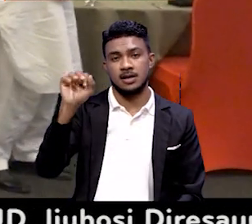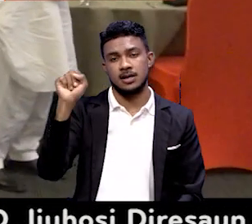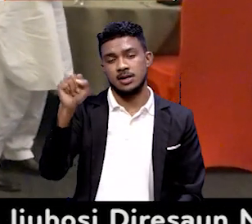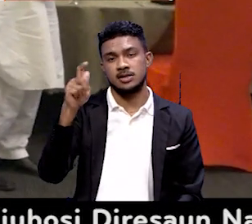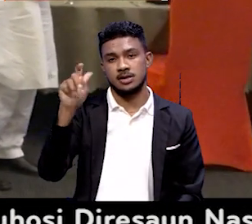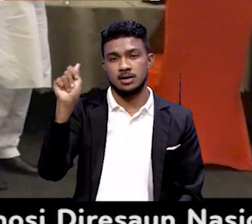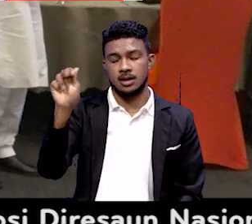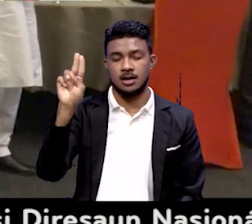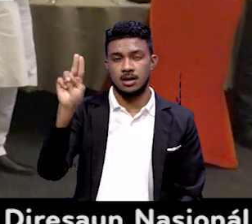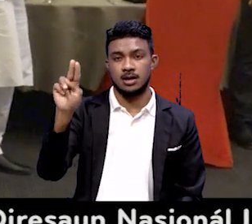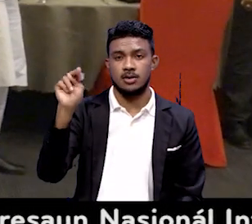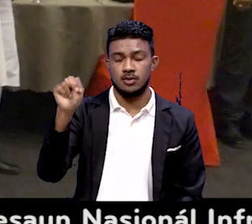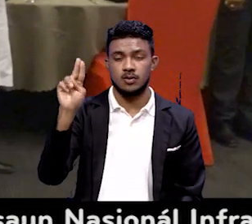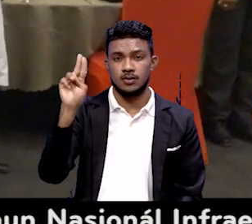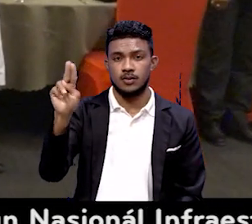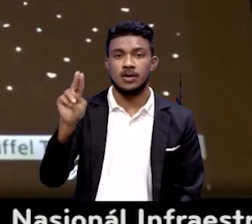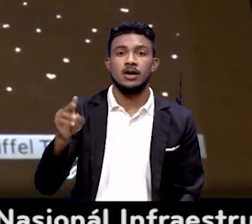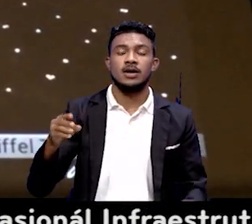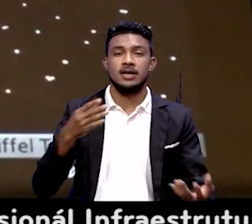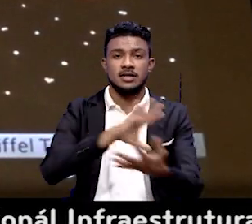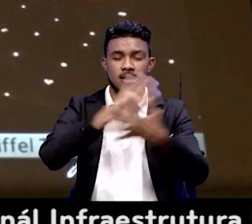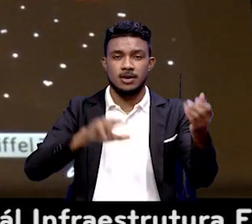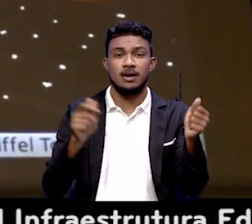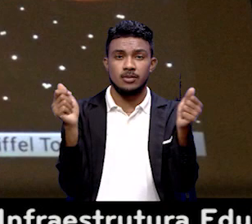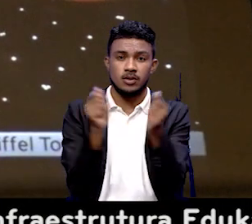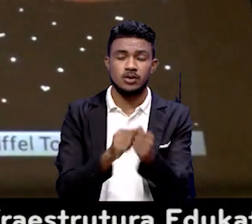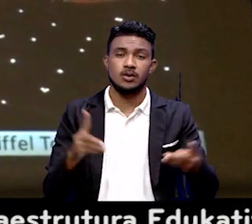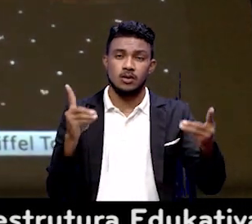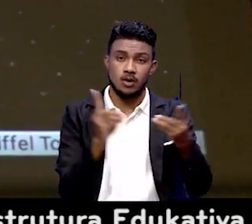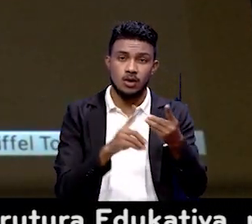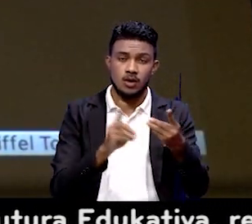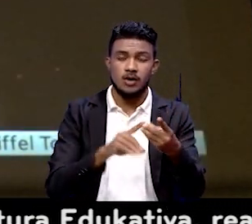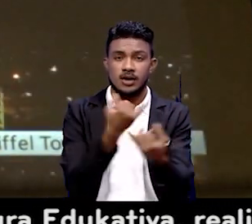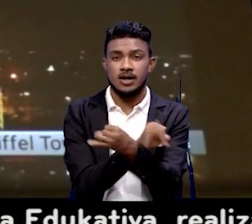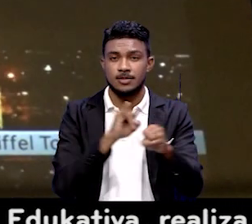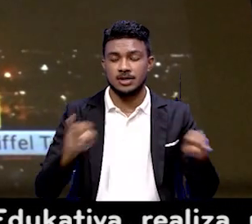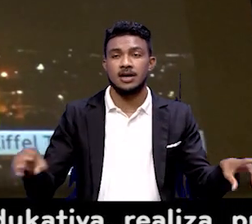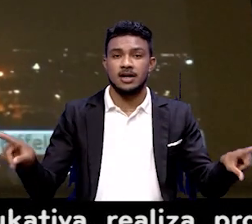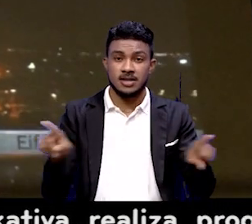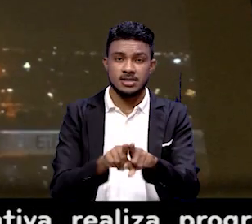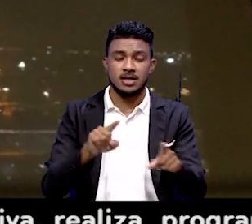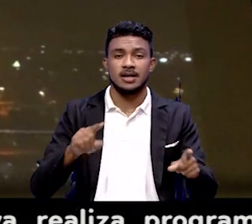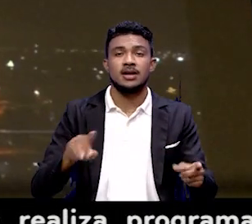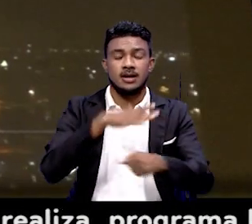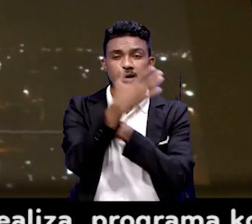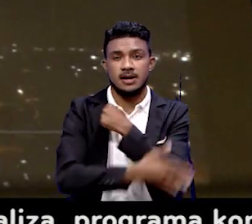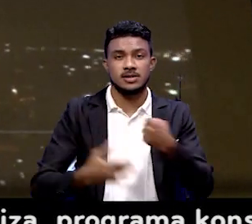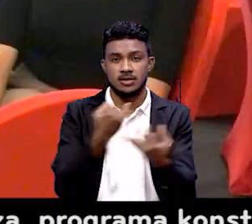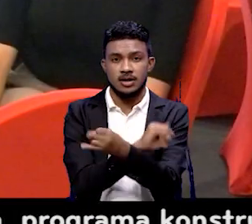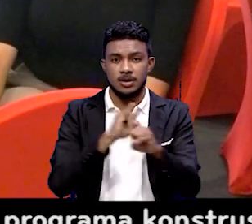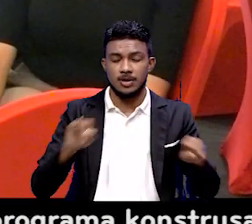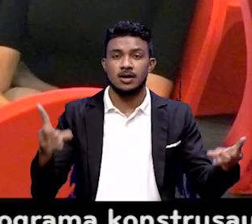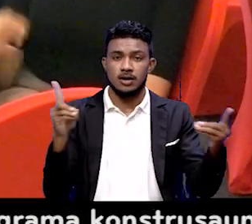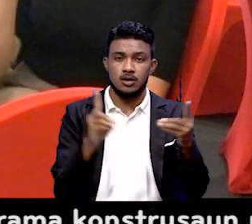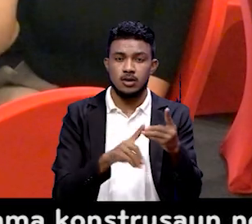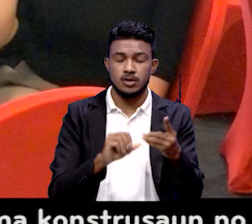selebra hamutuk loron independensia ne hodi hanoin fila fali Pakistaun sai nasam independente iha loron sanulu resing lima